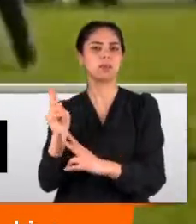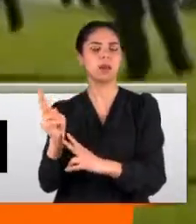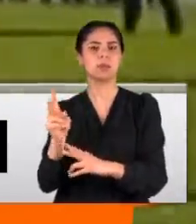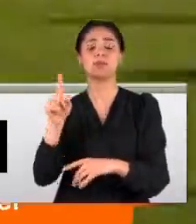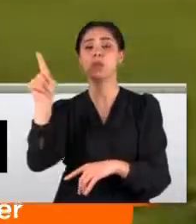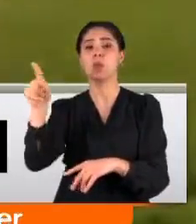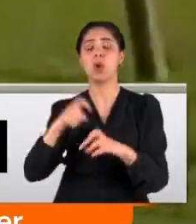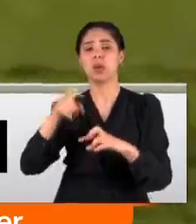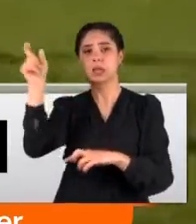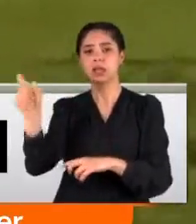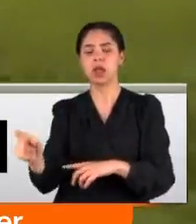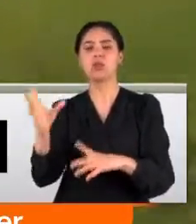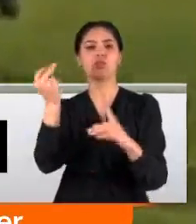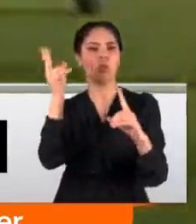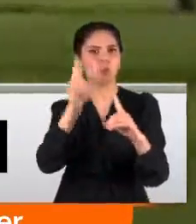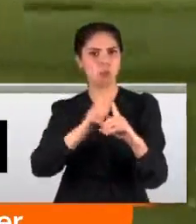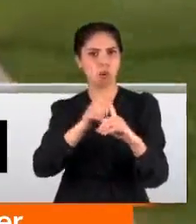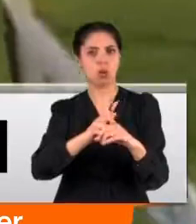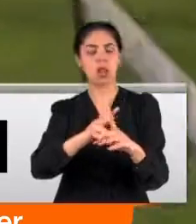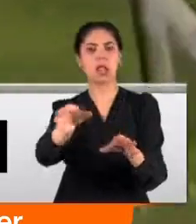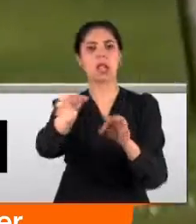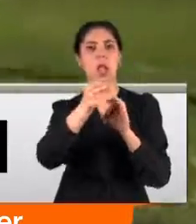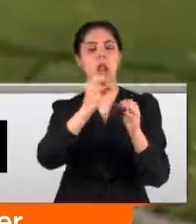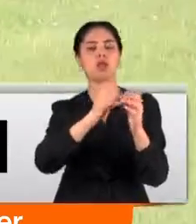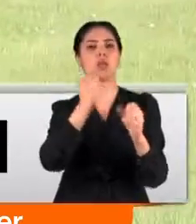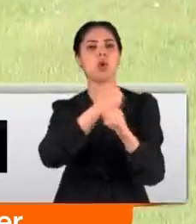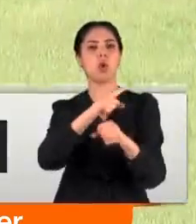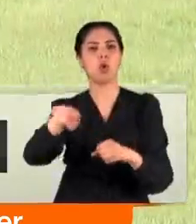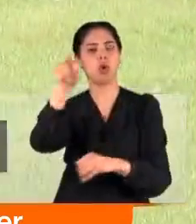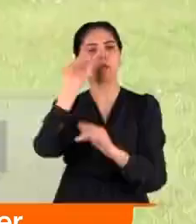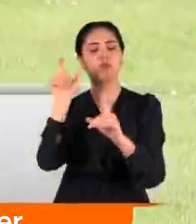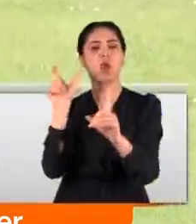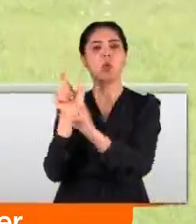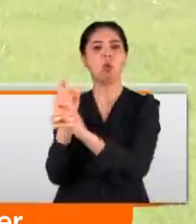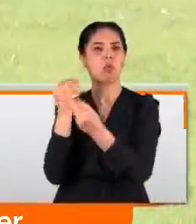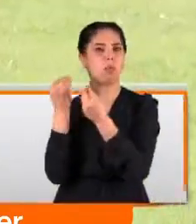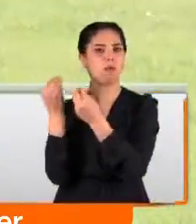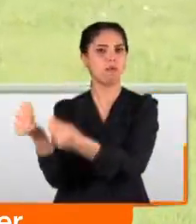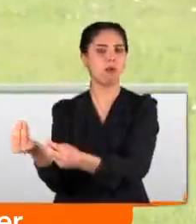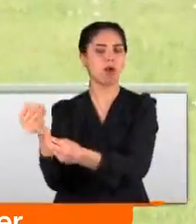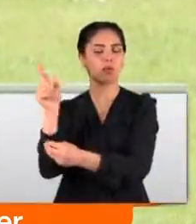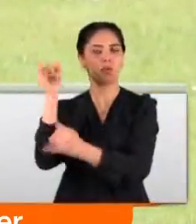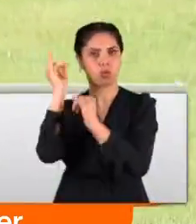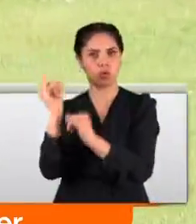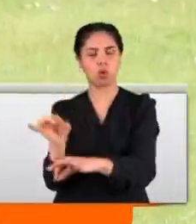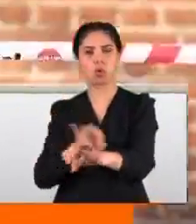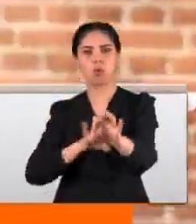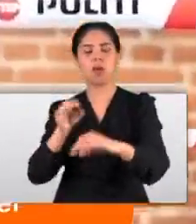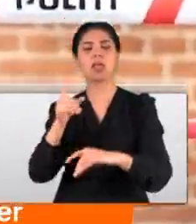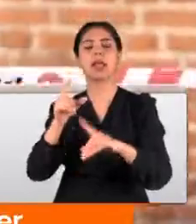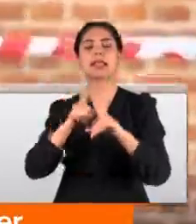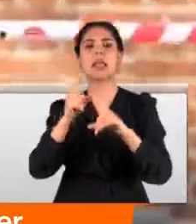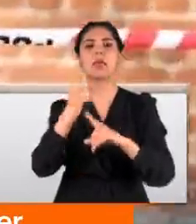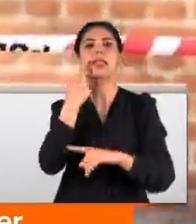Paludan'ı onlarca polisin yanı sıra istihbarat görevlileri de korudu. Yani İslam karşıtı provokatör, hain eylemini Danimarka